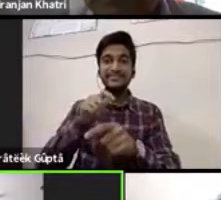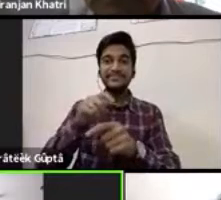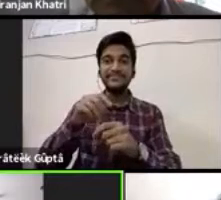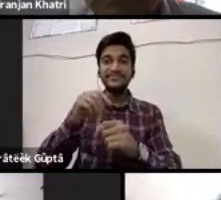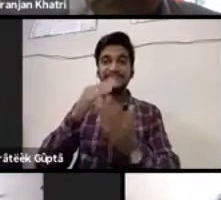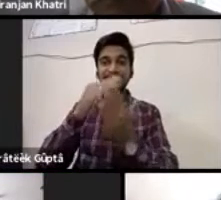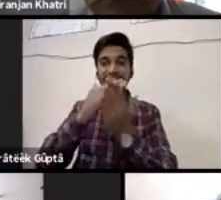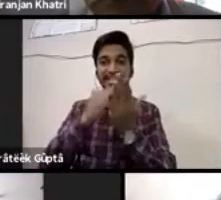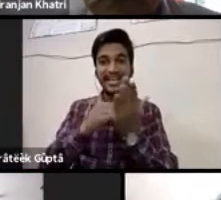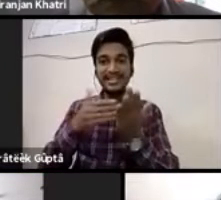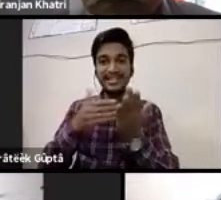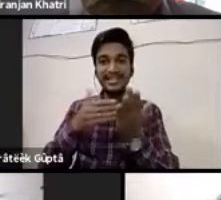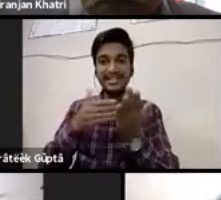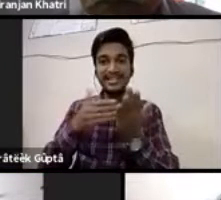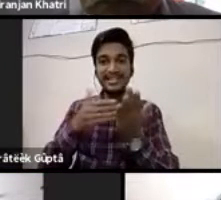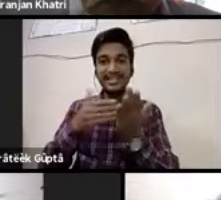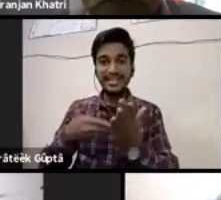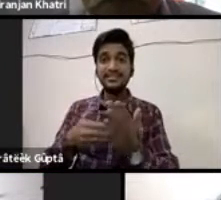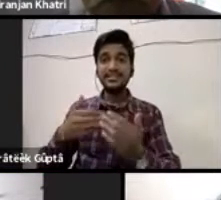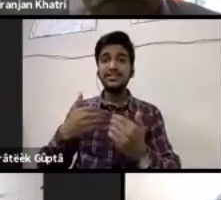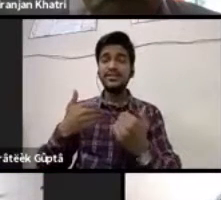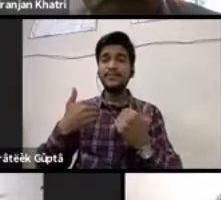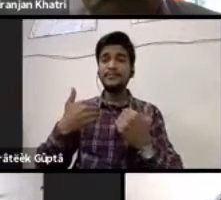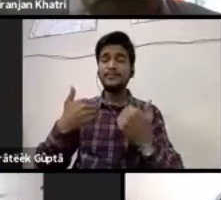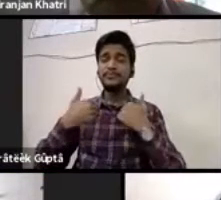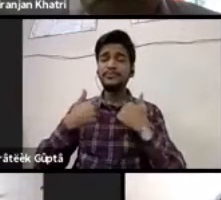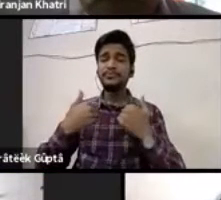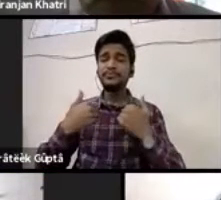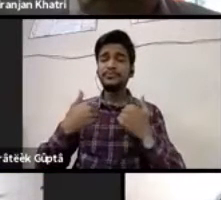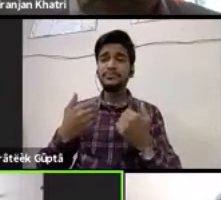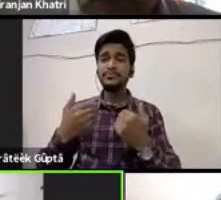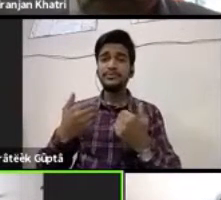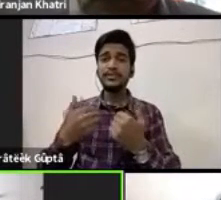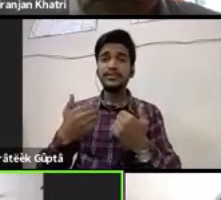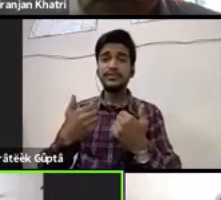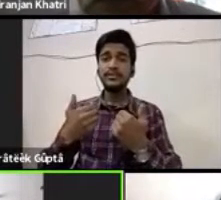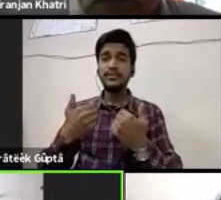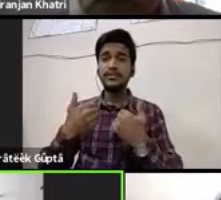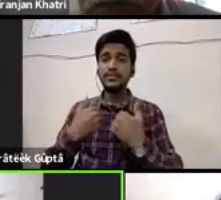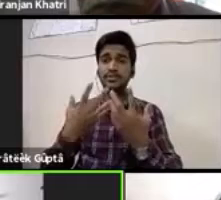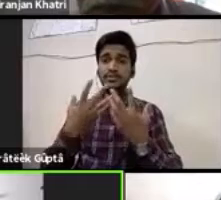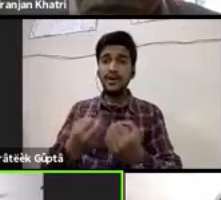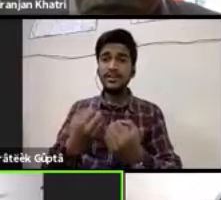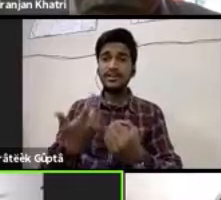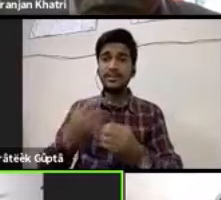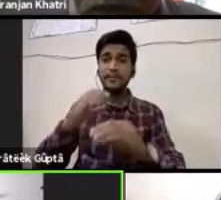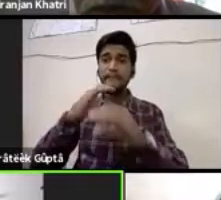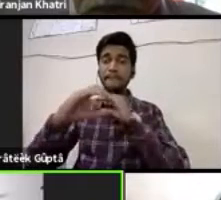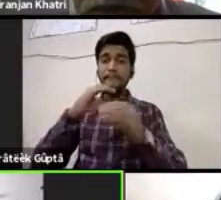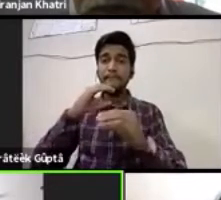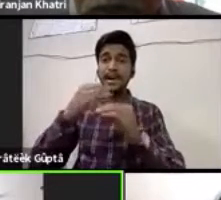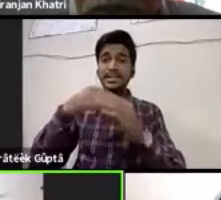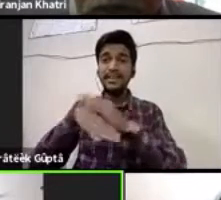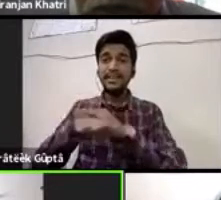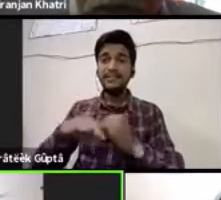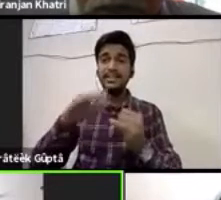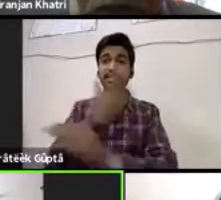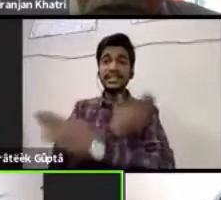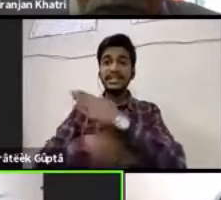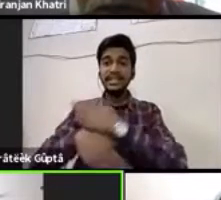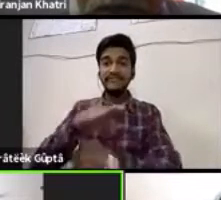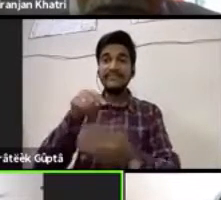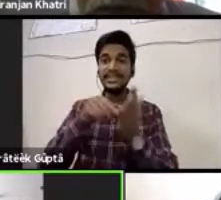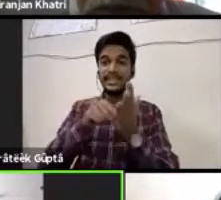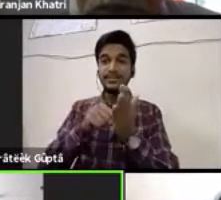हम क्या कह सकते हैं, ये हम हाँ। सब यहाँ दिव्यांग के बारे में बात करना चाह रहे हैं, और